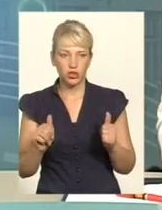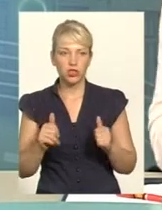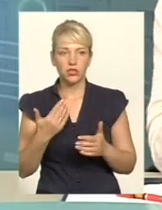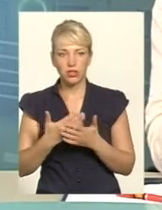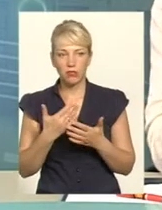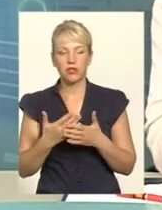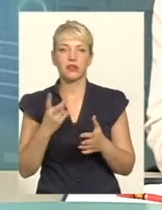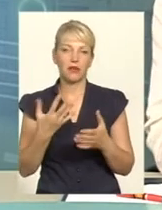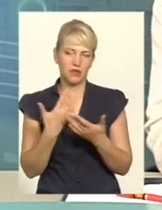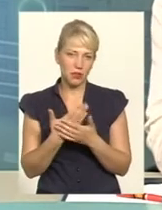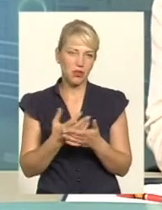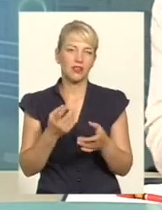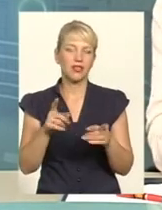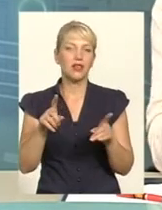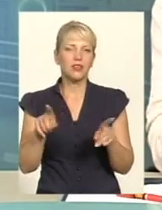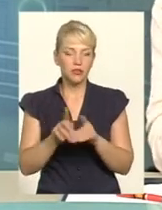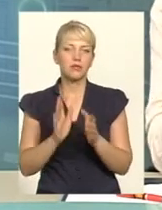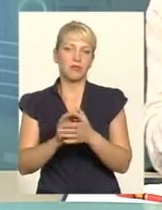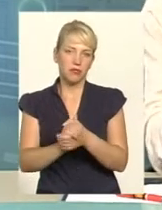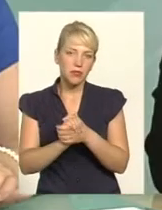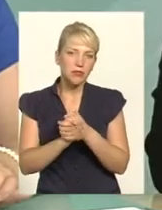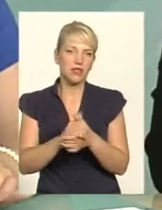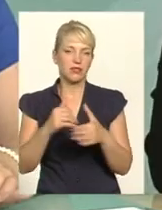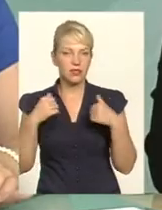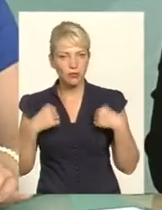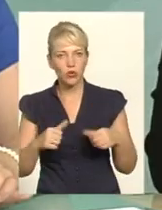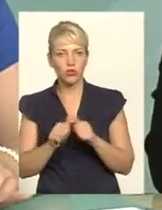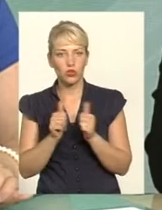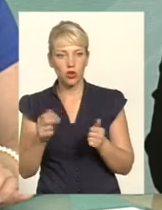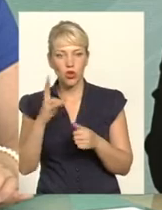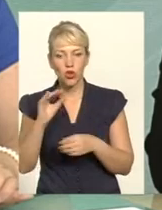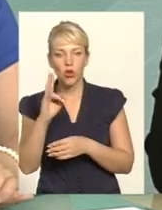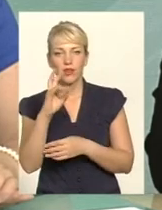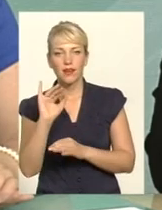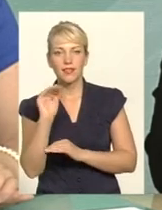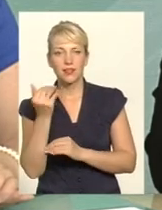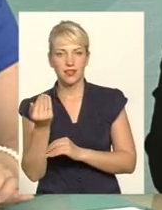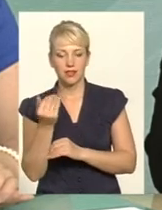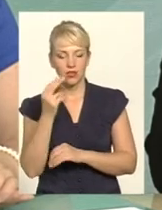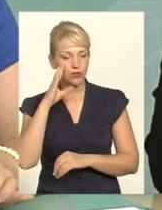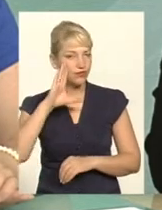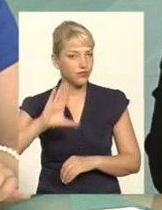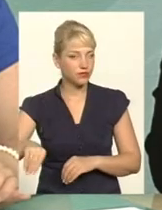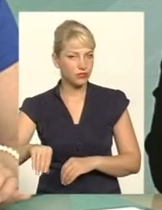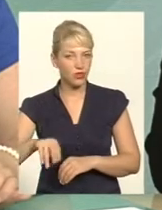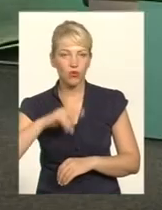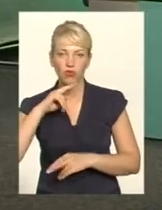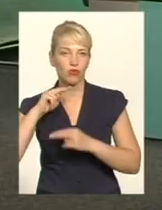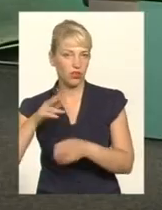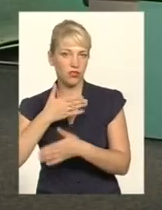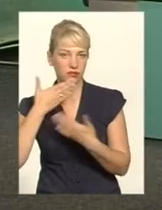заключили якийсь там миру. Да, да. Розійшлись, начебто спокійно, але дитина на дитину не звернули увагу, так? Да, да, да.